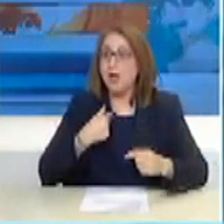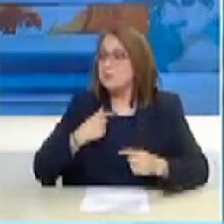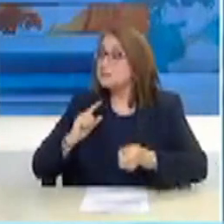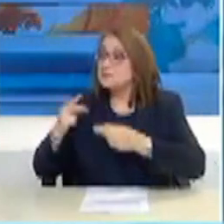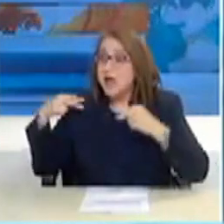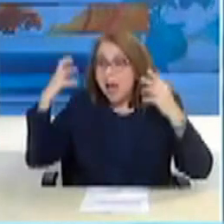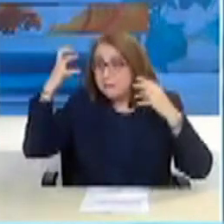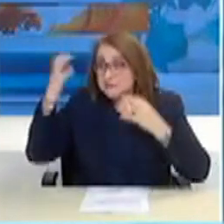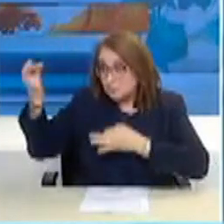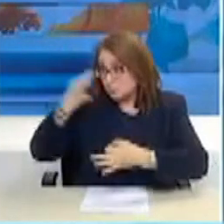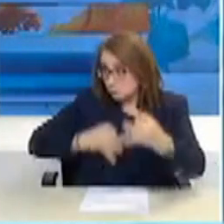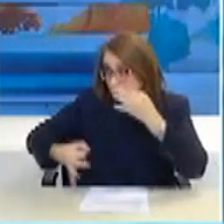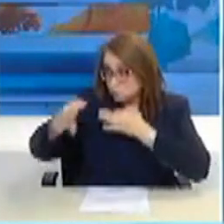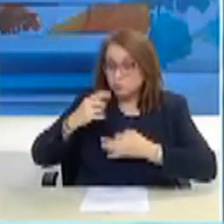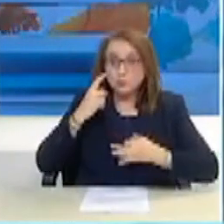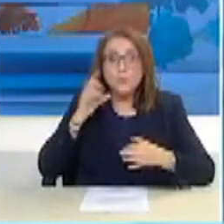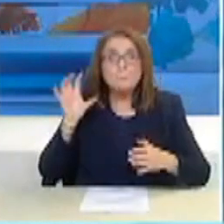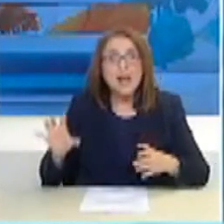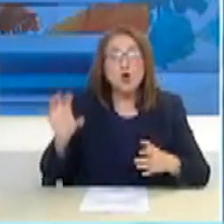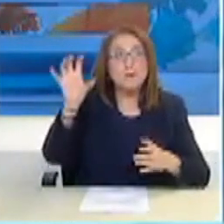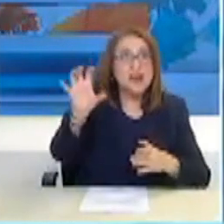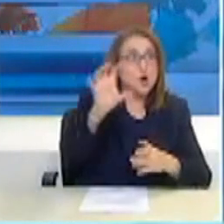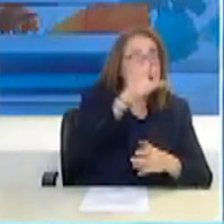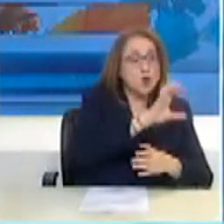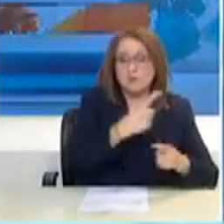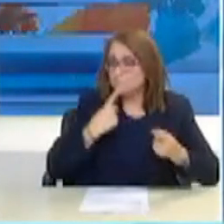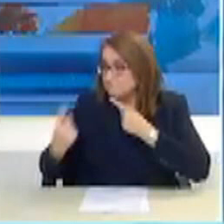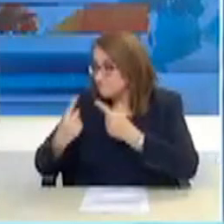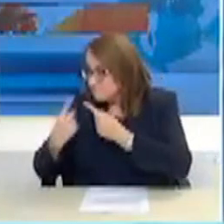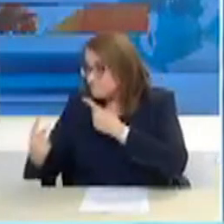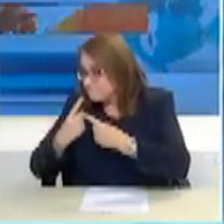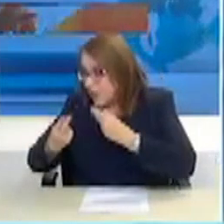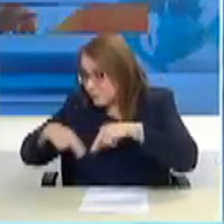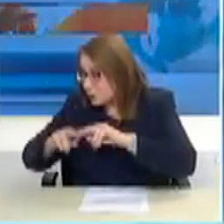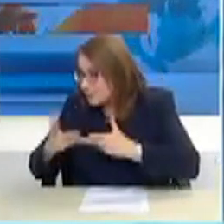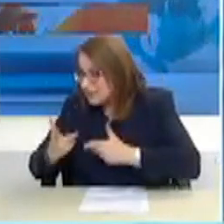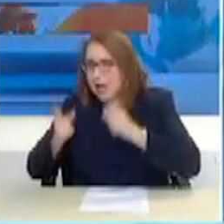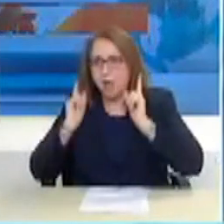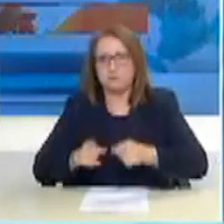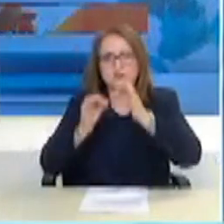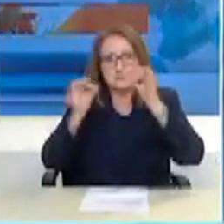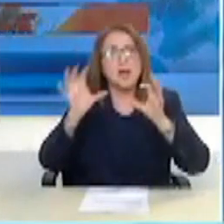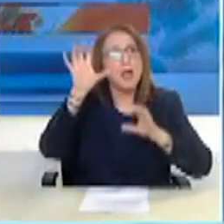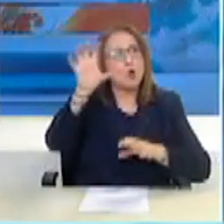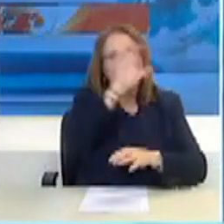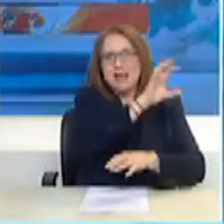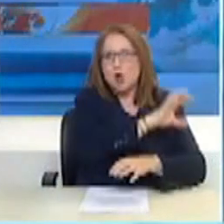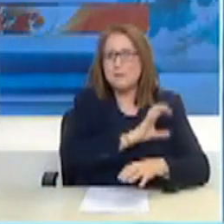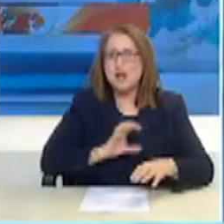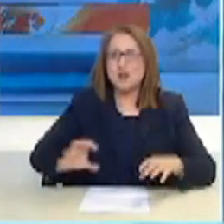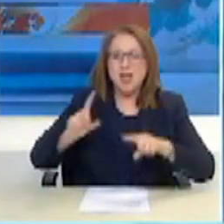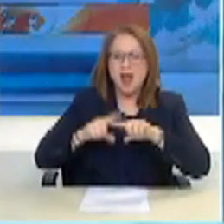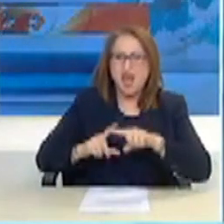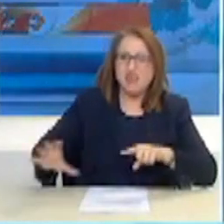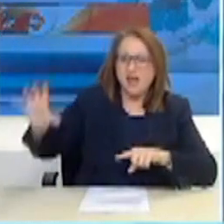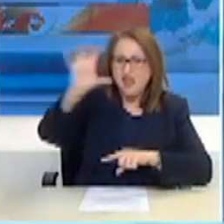όλη την επικράτεια και παίρνουμε τις σχετικές αποφάσεις. Κάτω από αυτή τη συνθήκη, λοιπόν, και αξιολογώντας ως υψηλό το επιδημιολογικό φορτίο στην